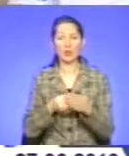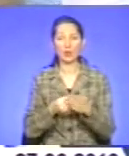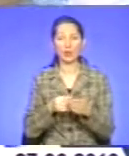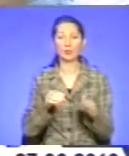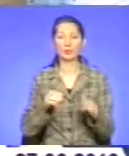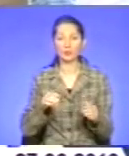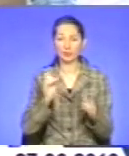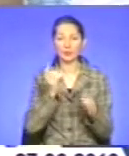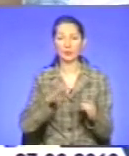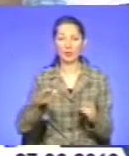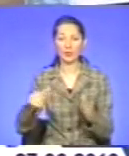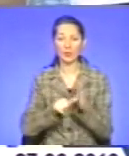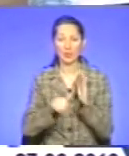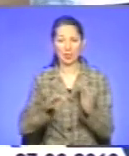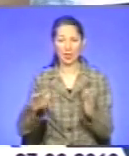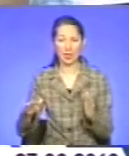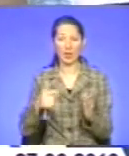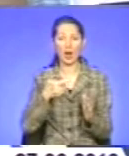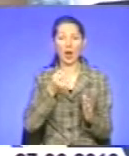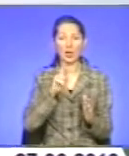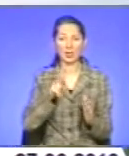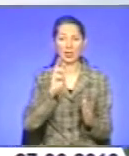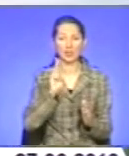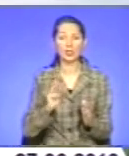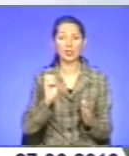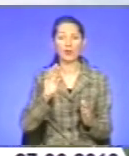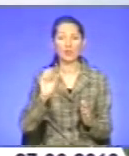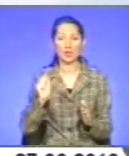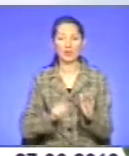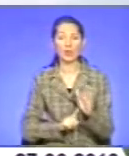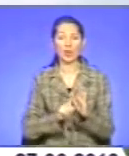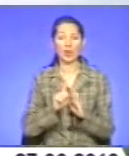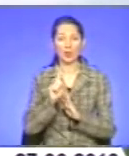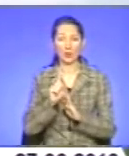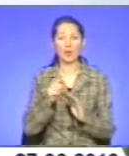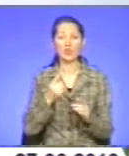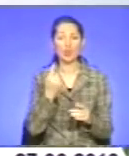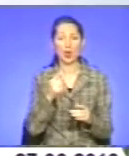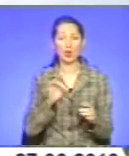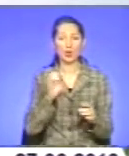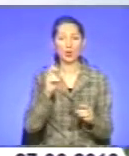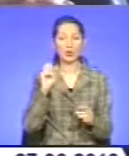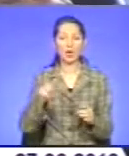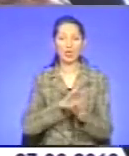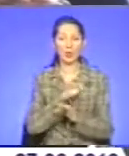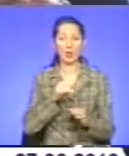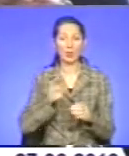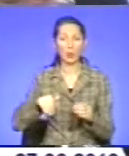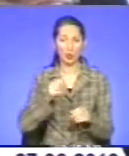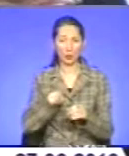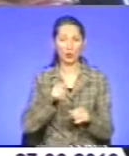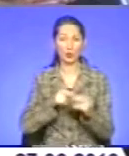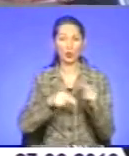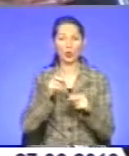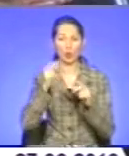У Гаях-Шевченківських стартував ще один соціальний проєкт. З часом тут збудують школу і ще один дошкільний заклад. З 1 липня